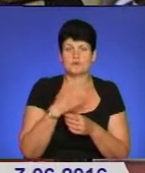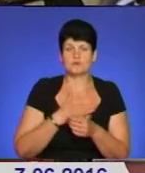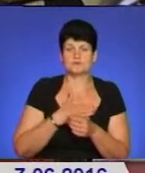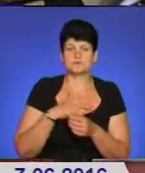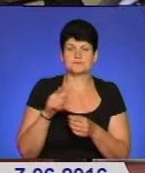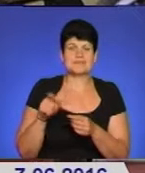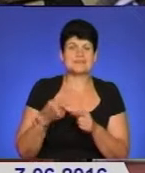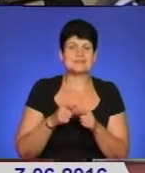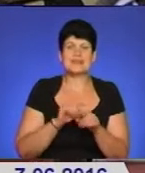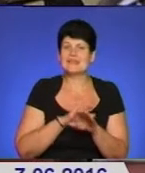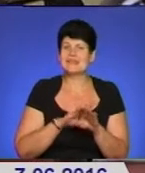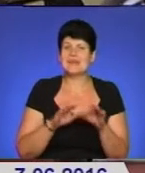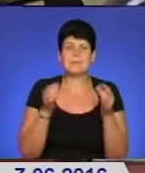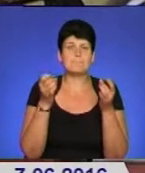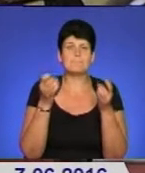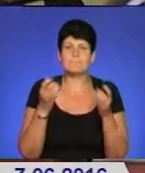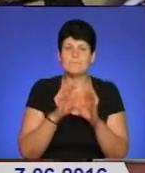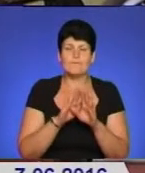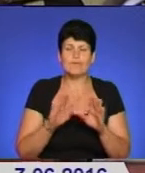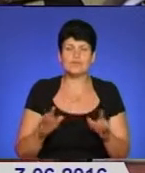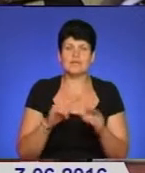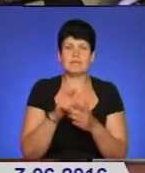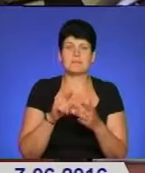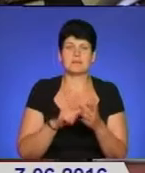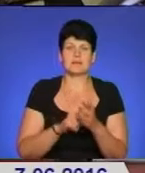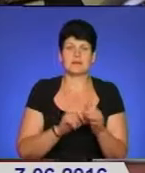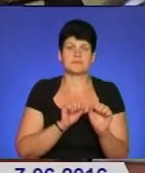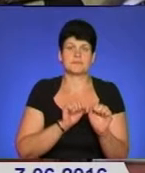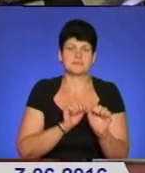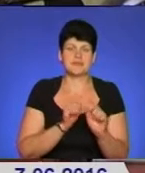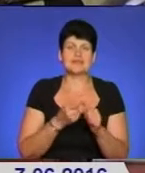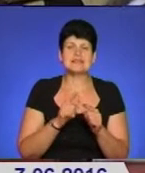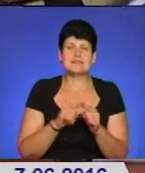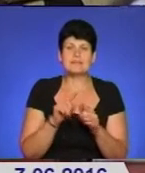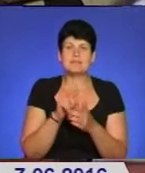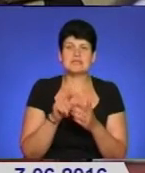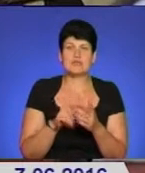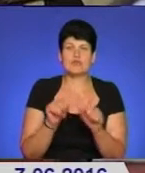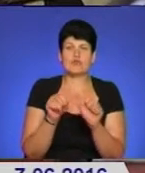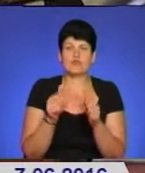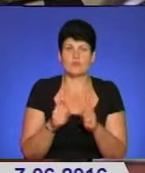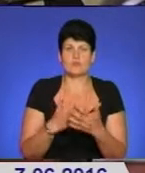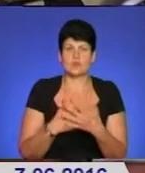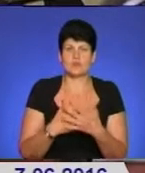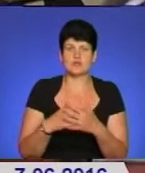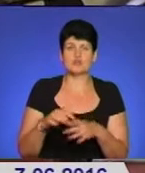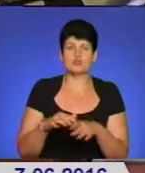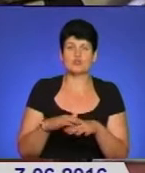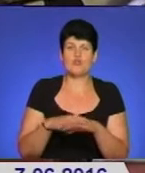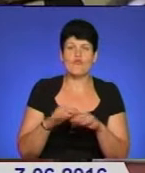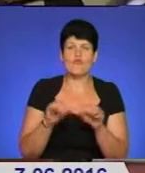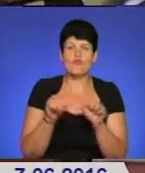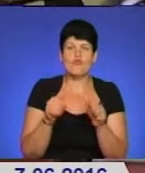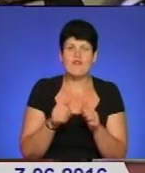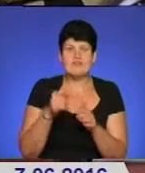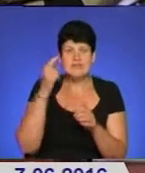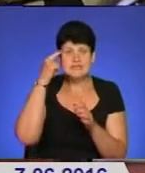мешканцями, це не лише питання безпеки, це питання формування громадянського суспільства, формування